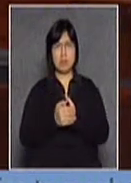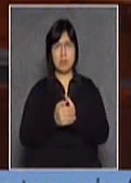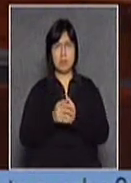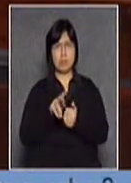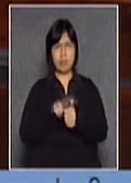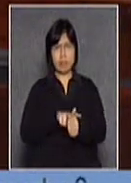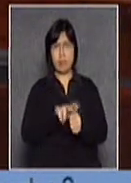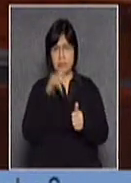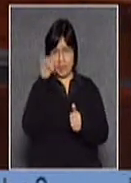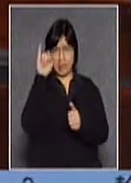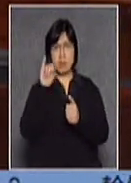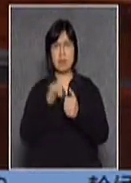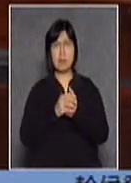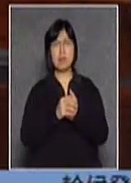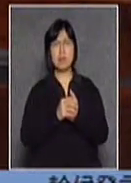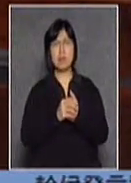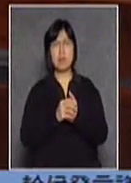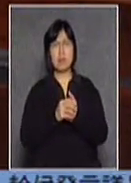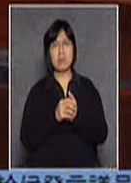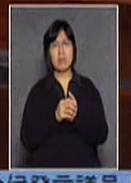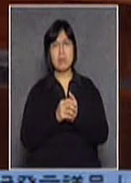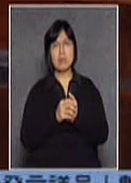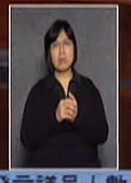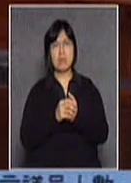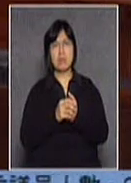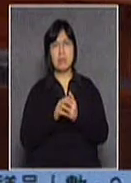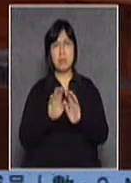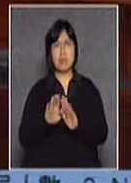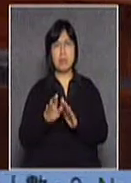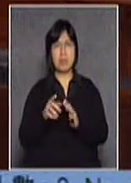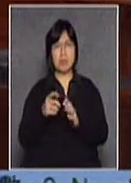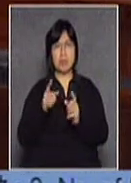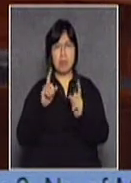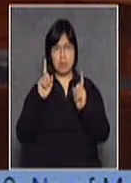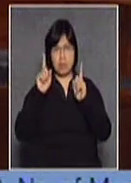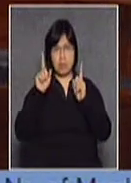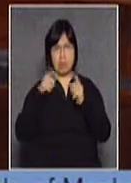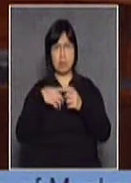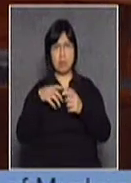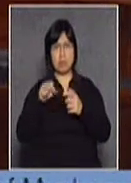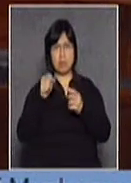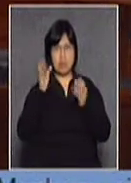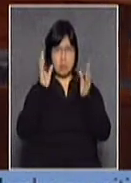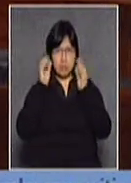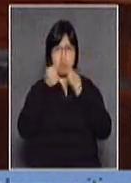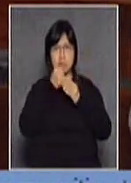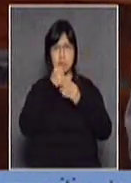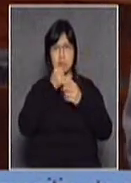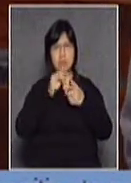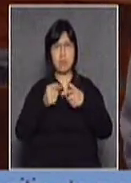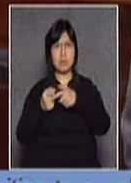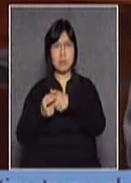的，這個是基本上是避免濫用這個媒體公器呢來侵犯這個新